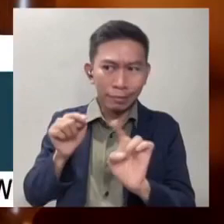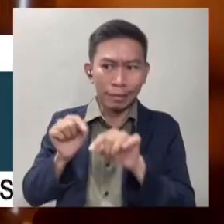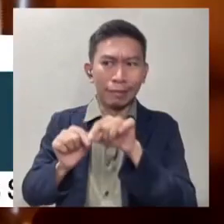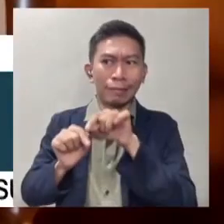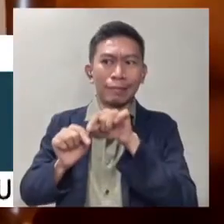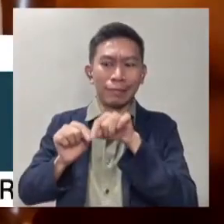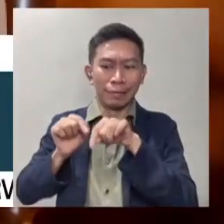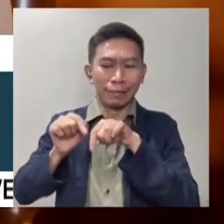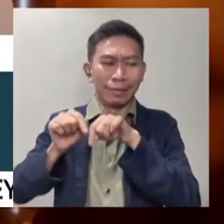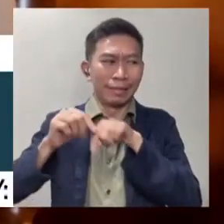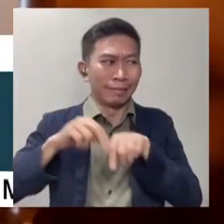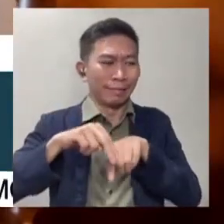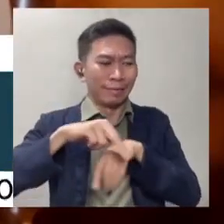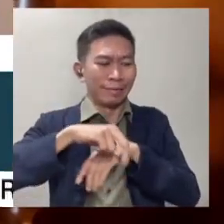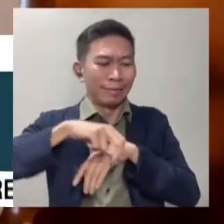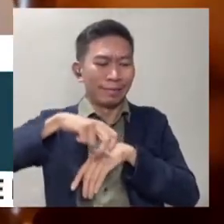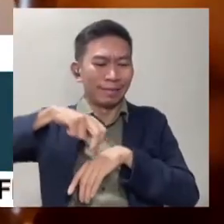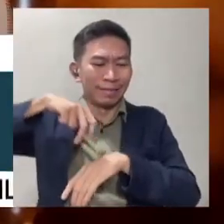dahil nakakatakot.